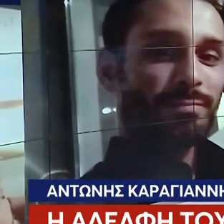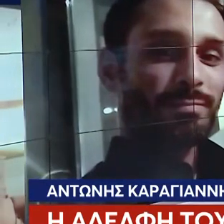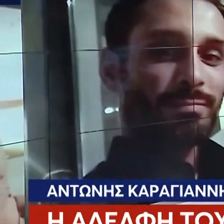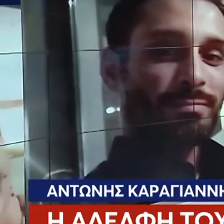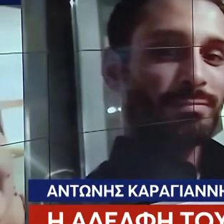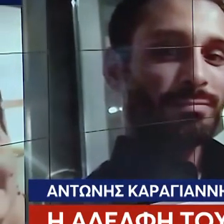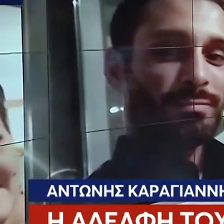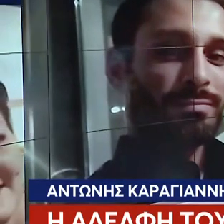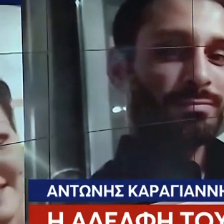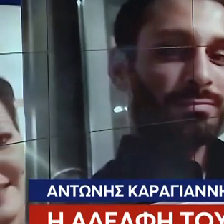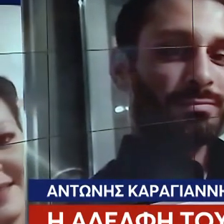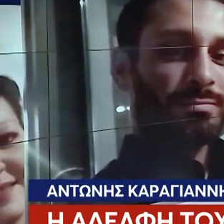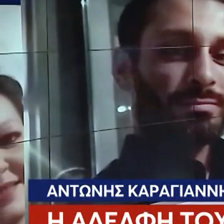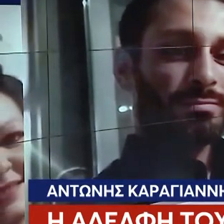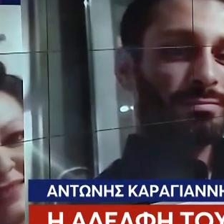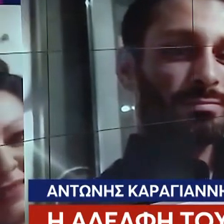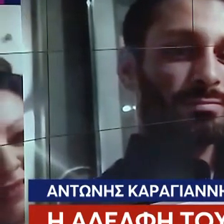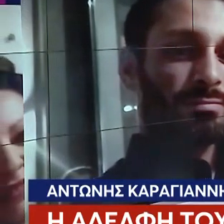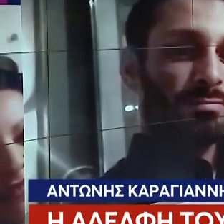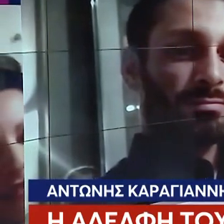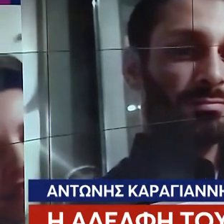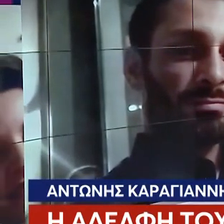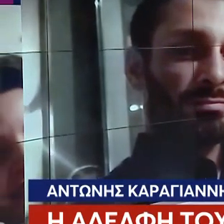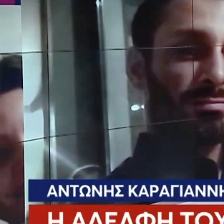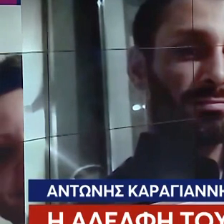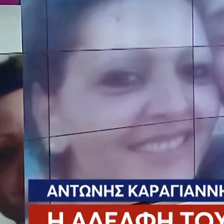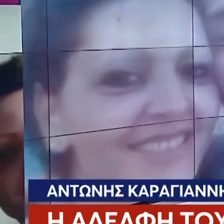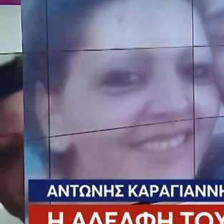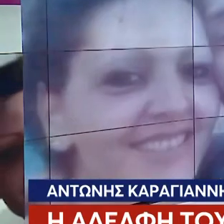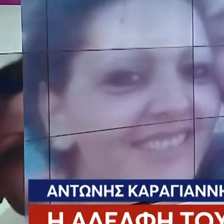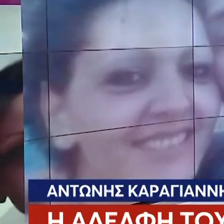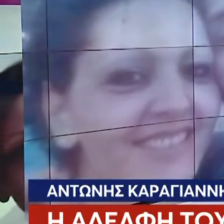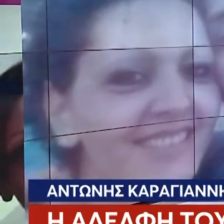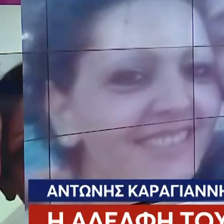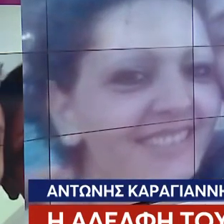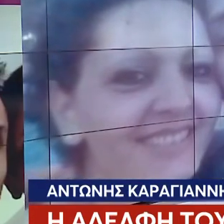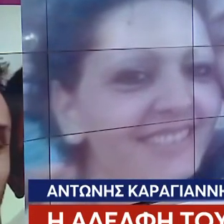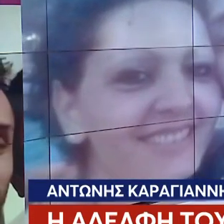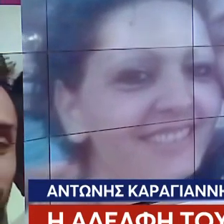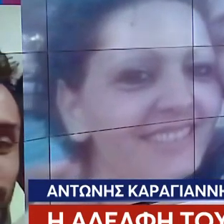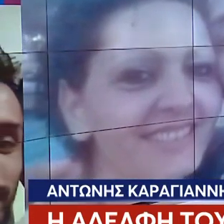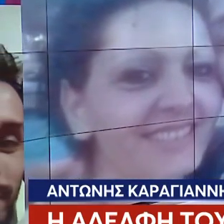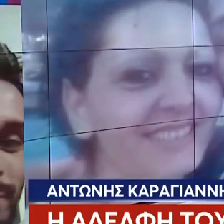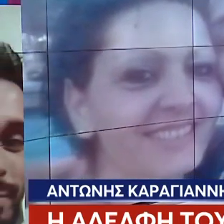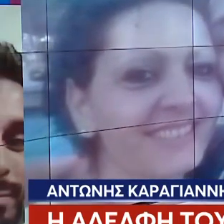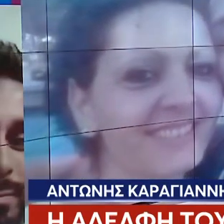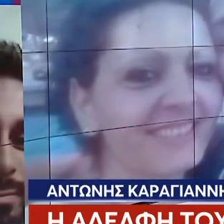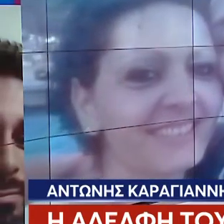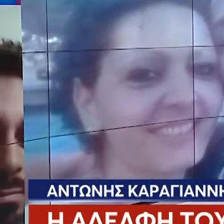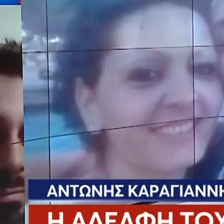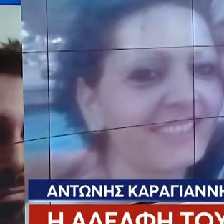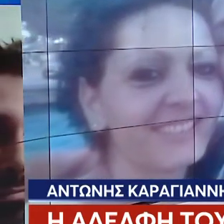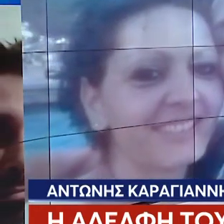τις υποδείξατε, ήδη 4 καταδικαστικές αποφάσεις. Γιατί λοιπόν τη χτυπούσε? Το κίνητρο για τον οποίο τη χτυπούσε είναι πάντα τα χρήματα. Δηλαδή, σε